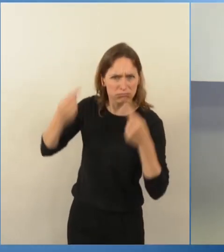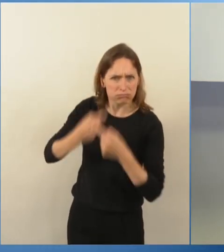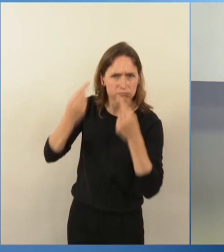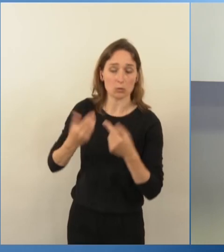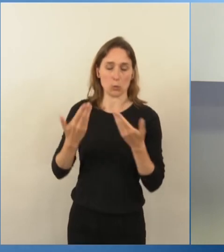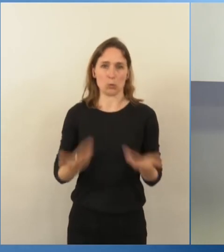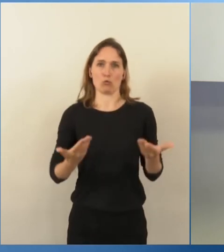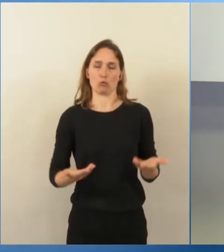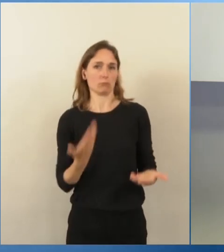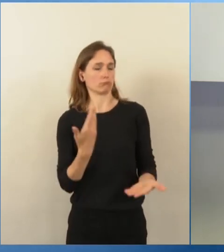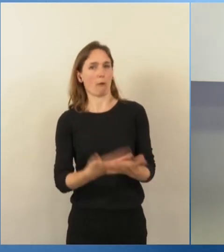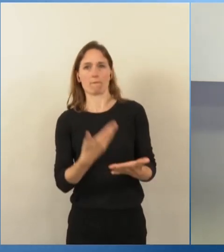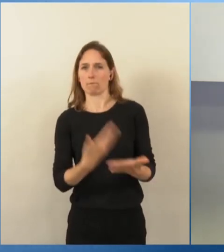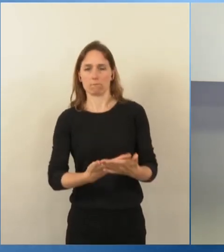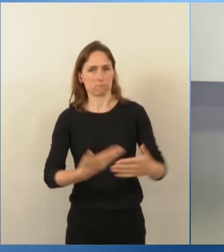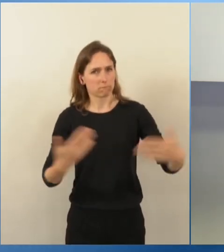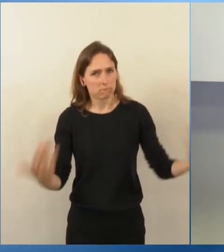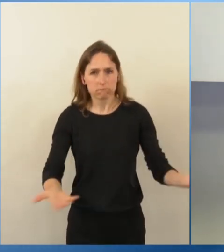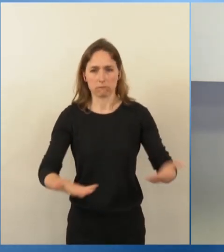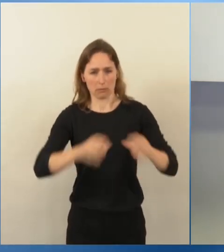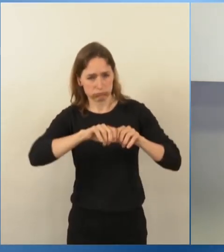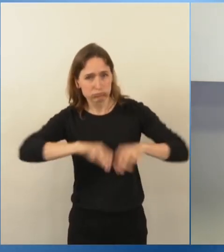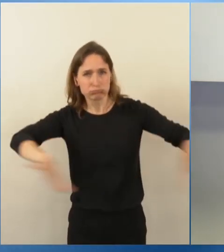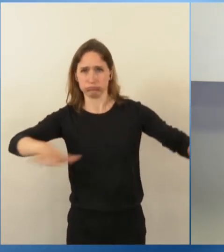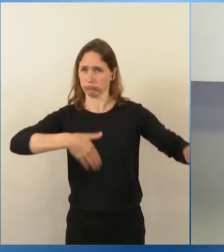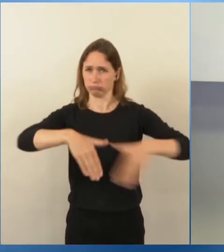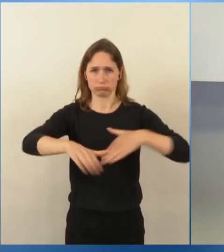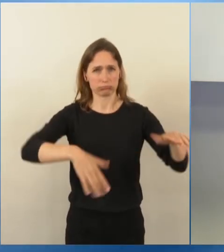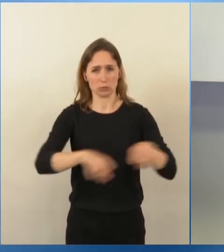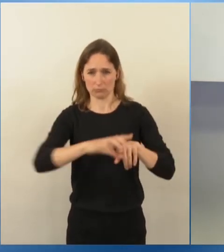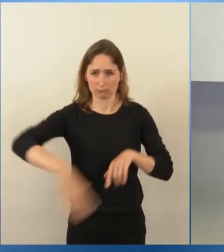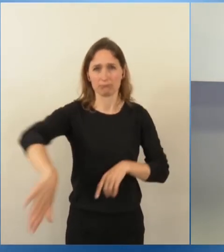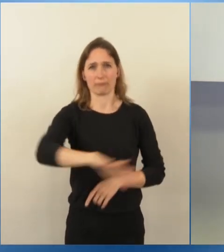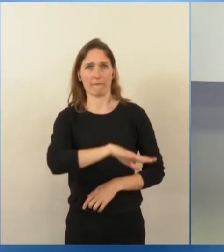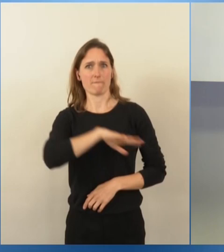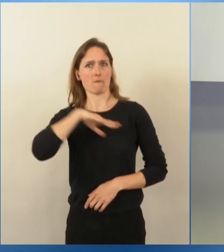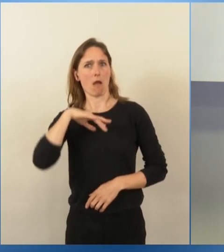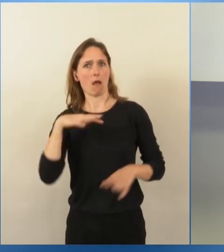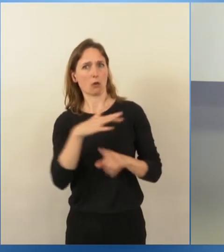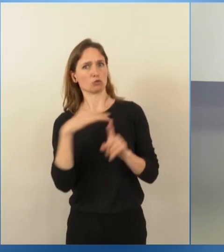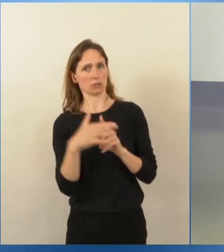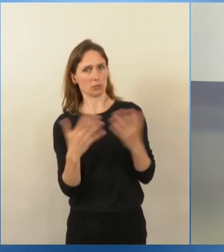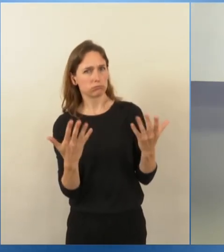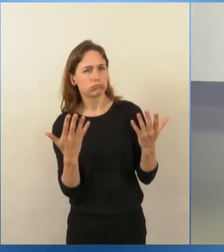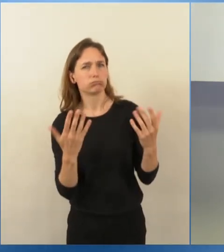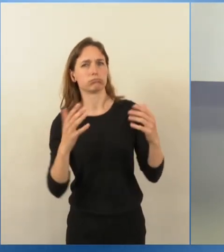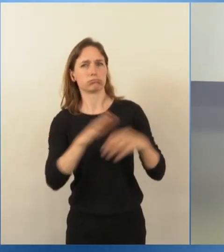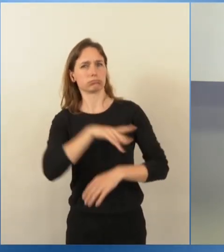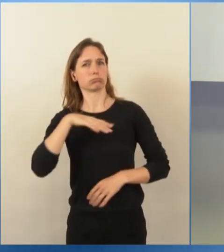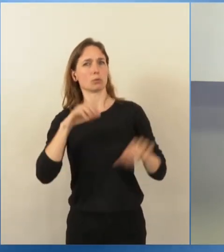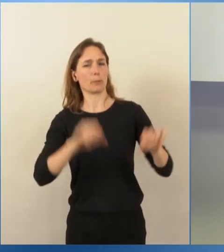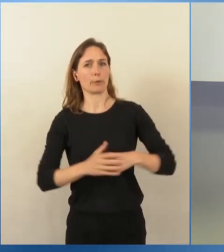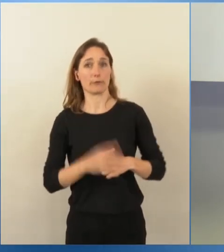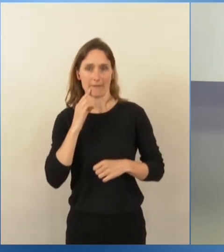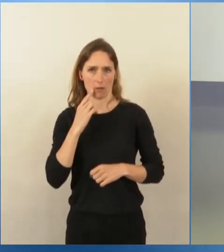preuve d'une propagation d'une fierté de l'ensemble de la société et qui doit nous permettre de continuer